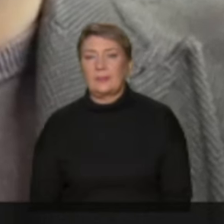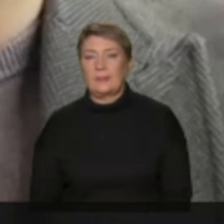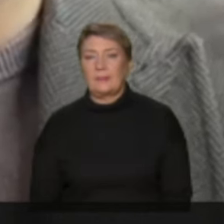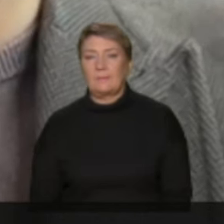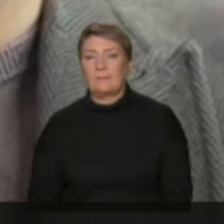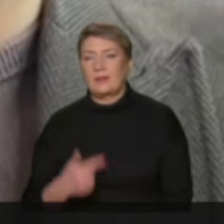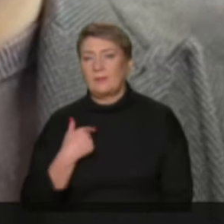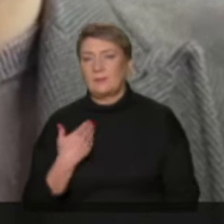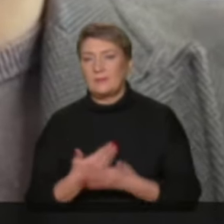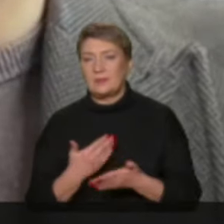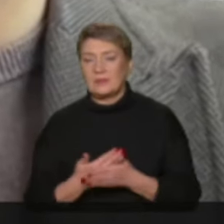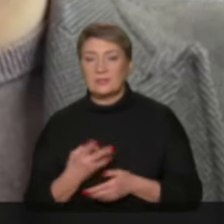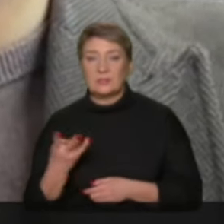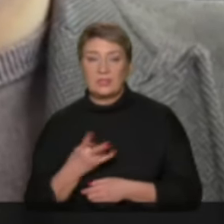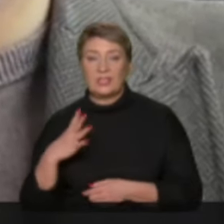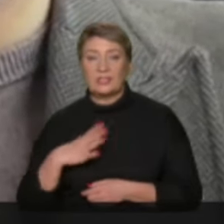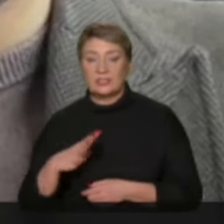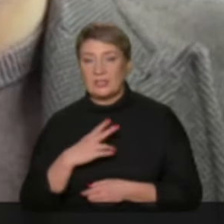кажется, что надо ждать, посмотреть, что